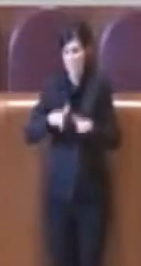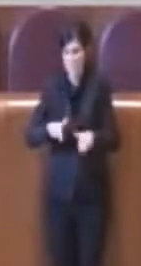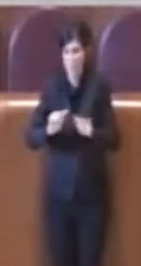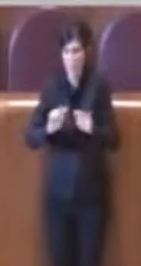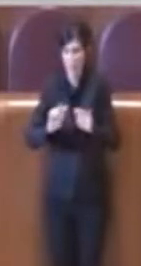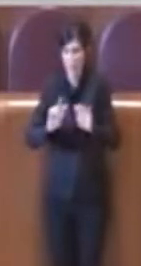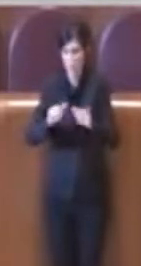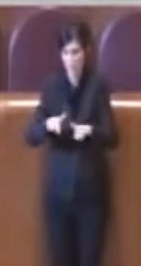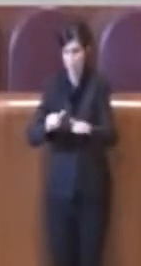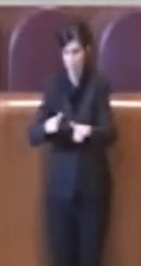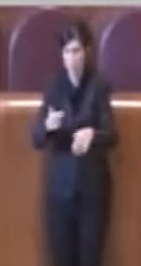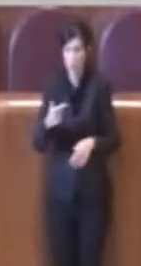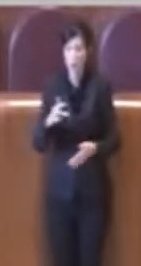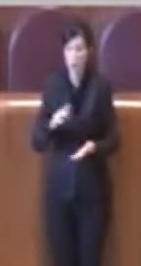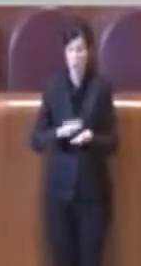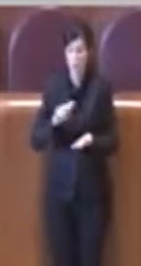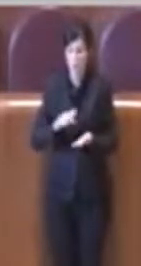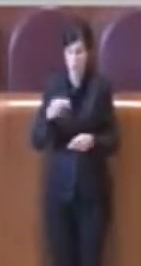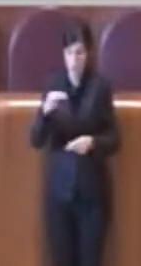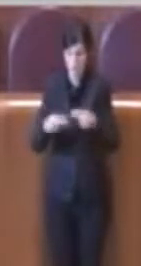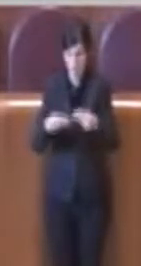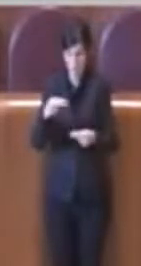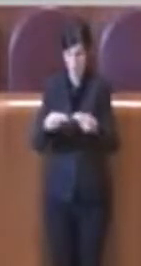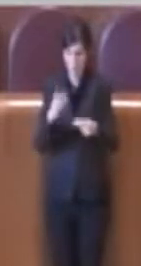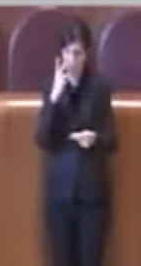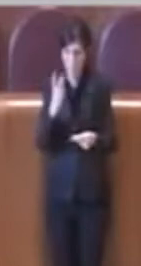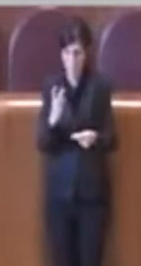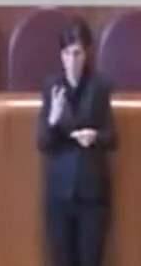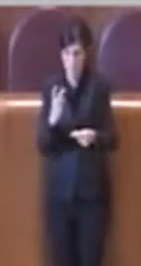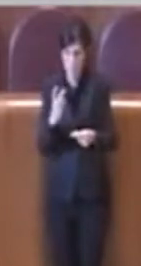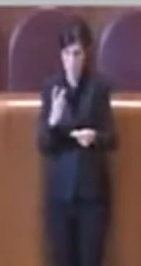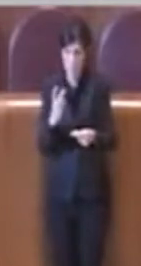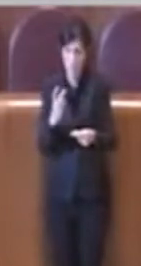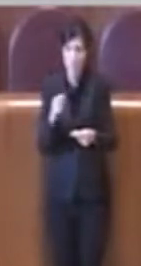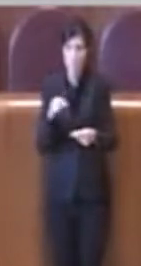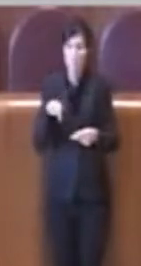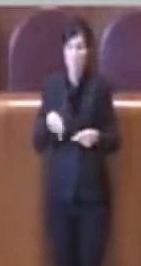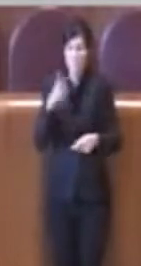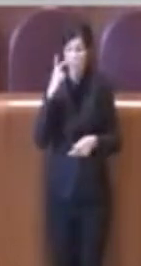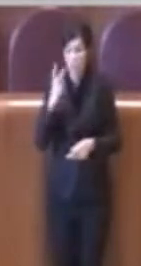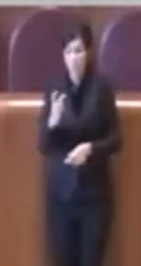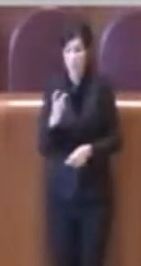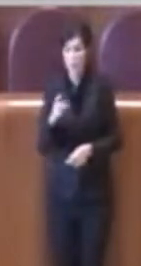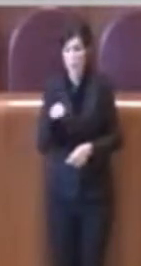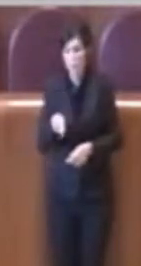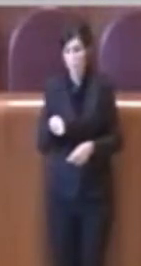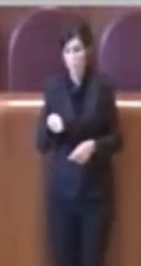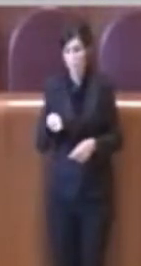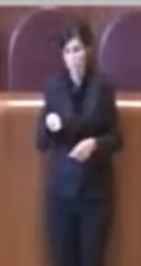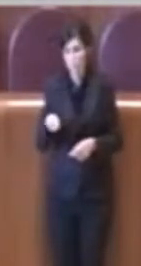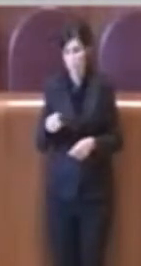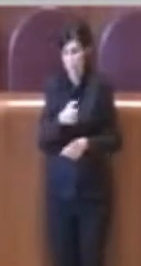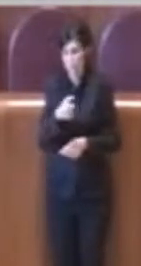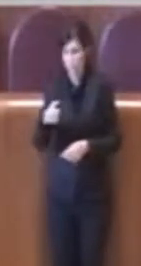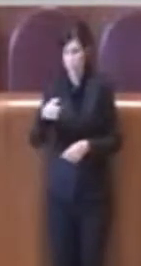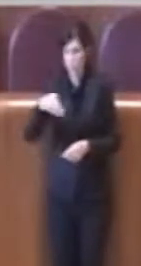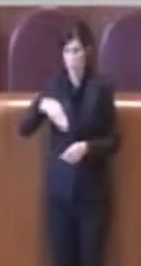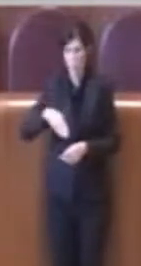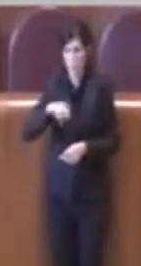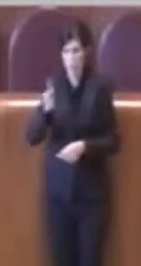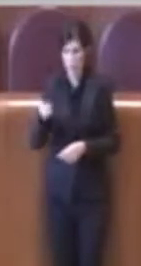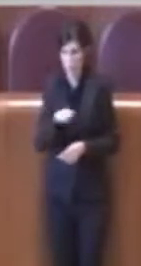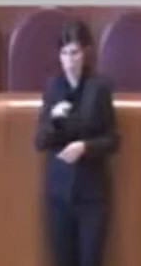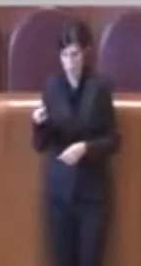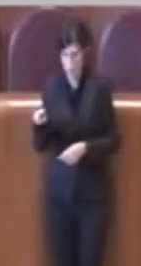quando approveremo il bilancio di previsione che troveremo appunto stanziati questi 100 mila euro proprio per